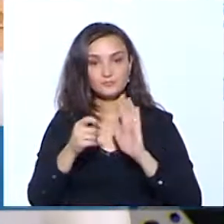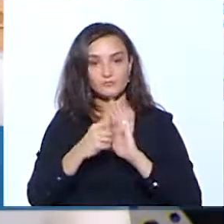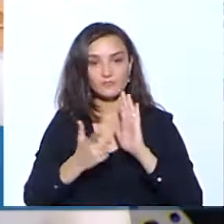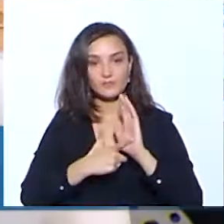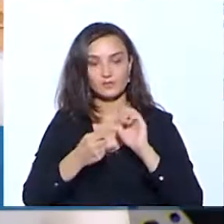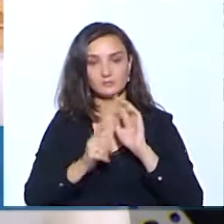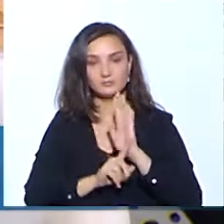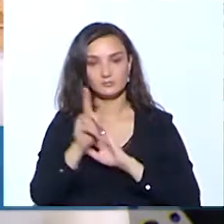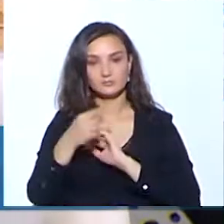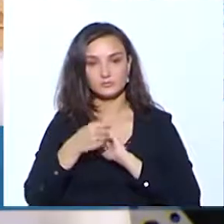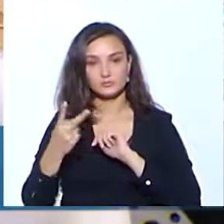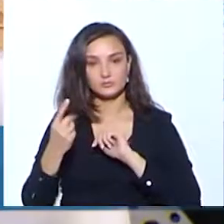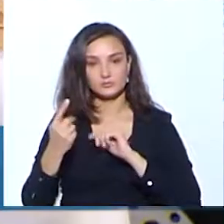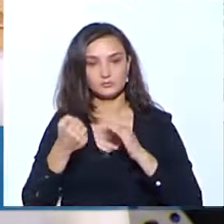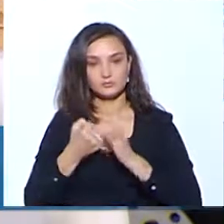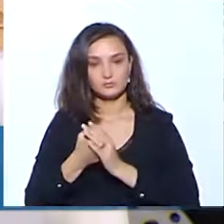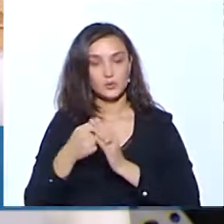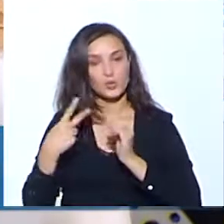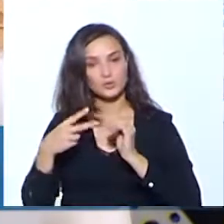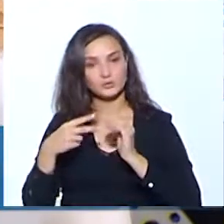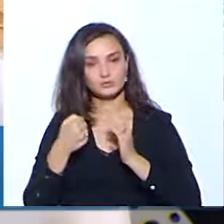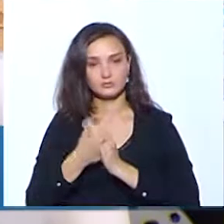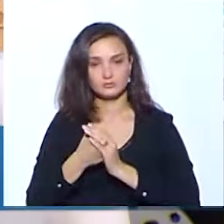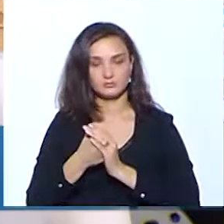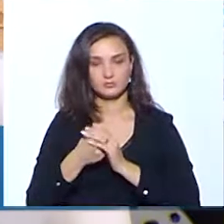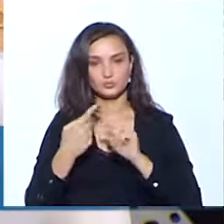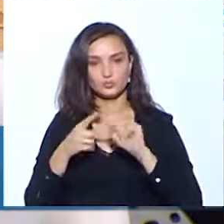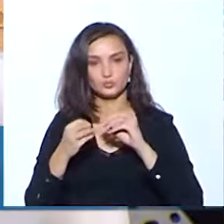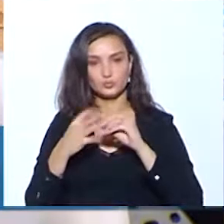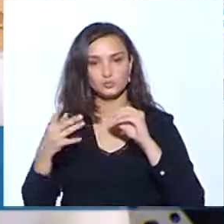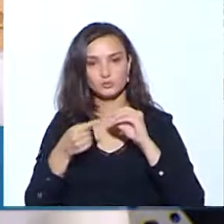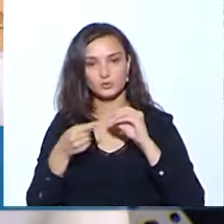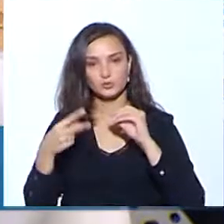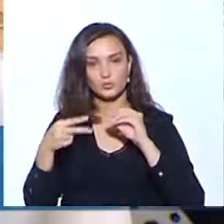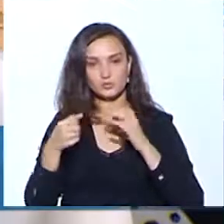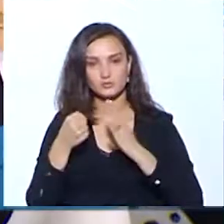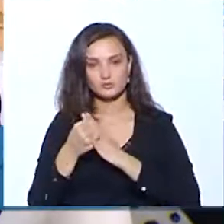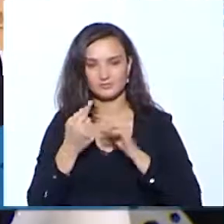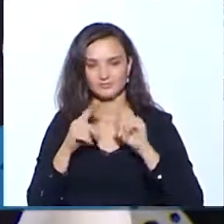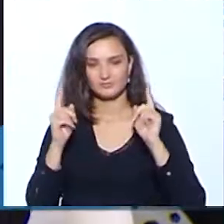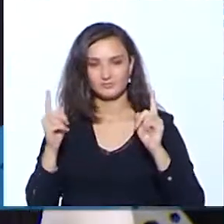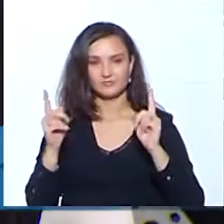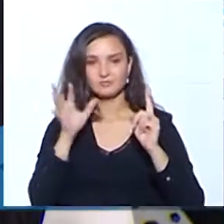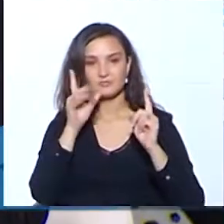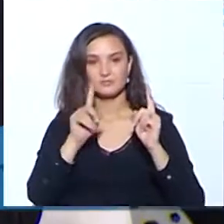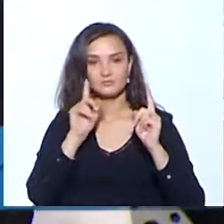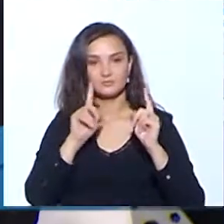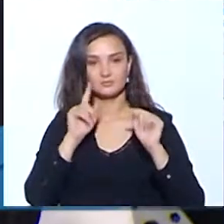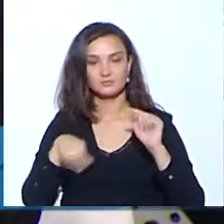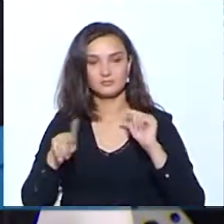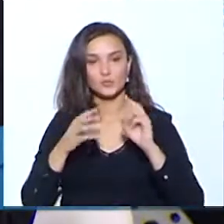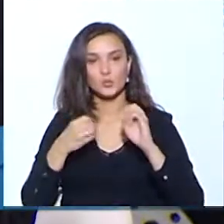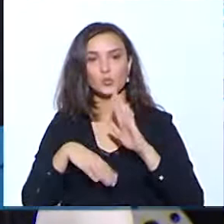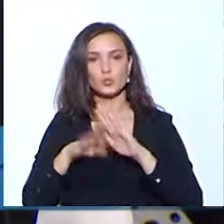17-დან 21 წლამდე, 20 წლამდე, დაუშვათ 15-დან 20 წლამდე, აი ეს თინეიჯერობის ასაკში